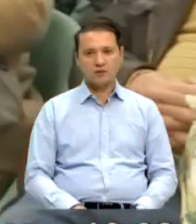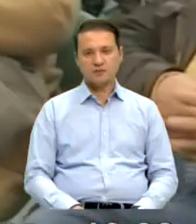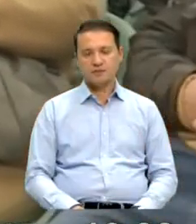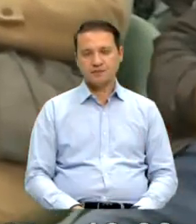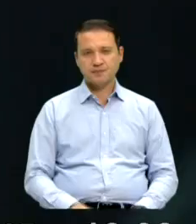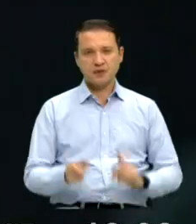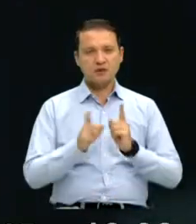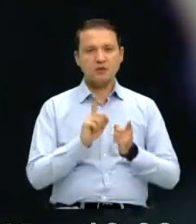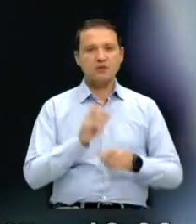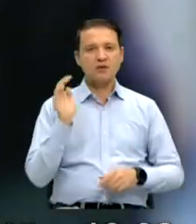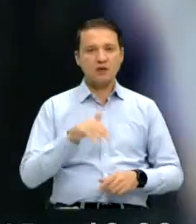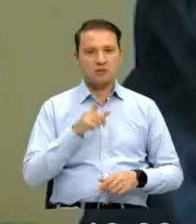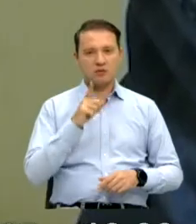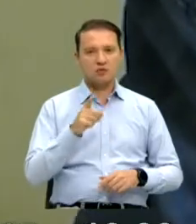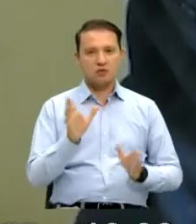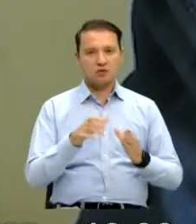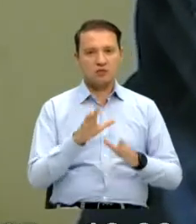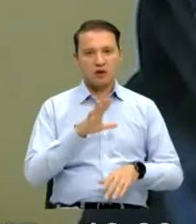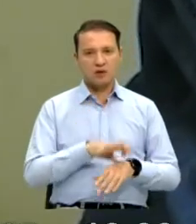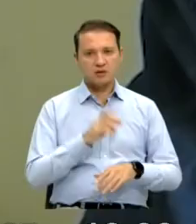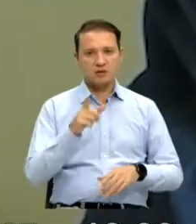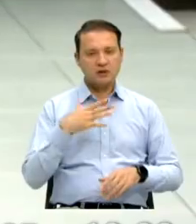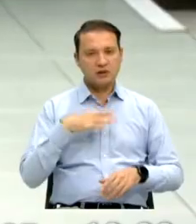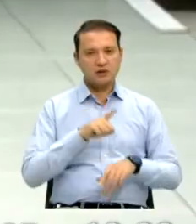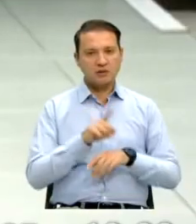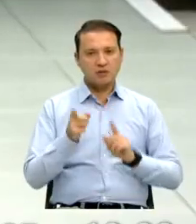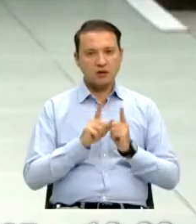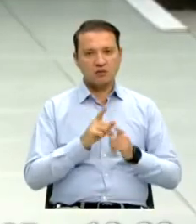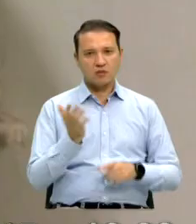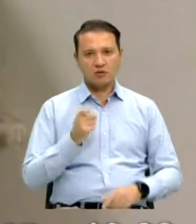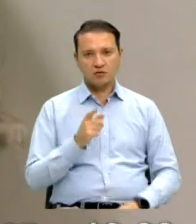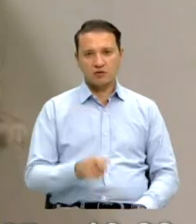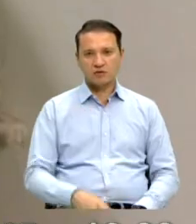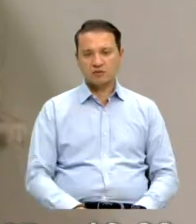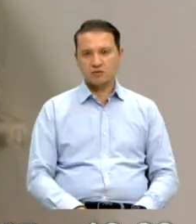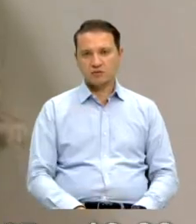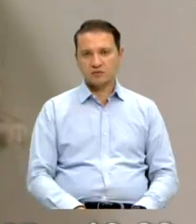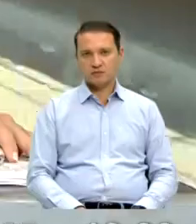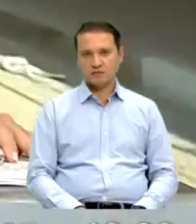tutulacak. Randevuya gelemese dahi bu gruptaki hastalar istediği zaman randevu alabilecek.